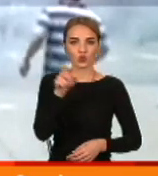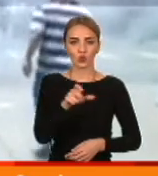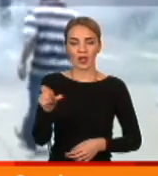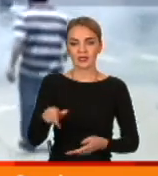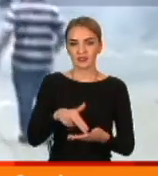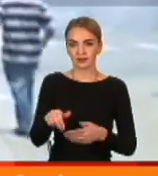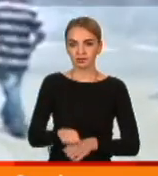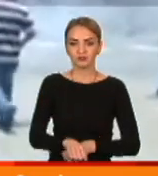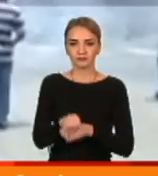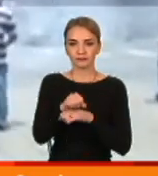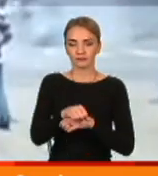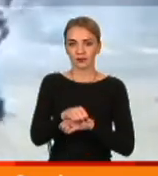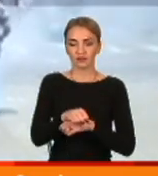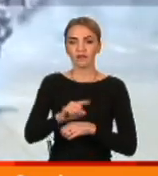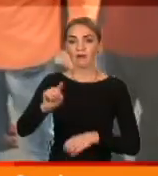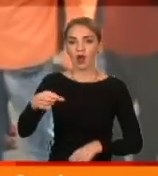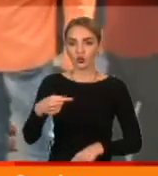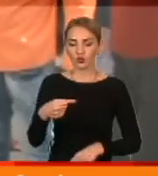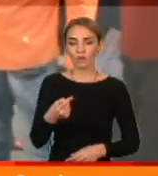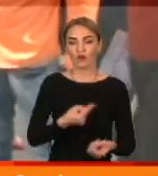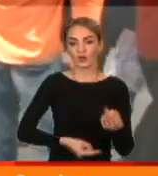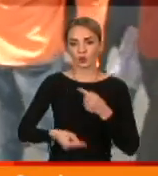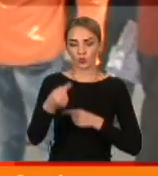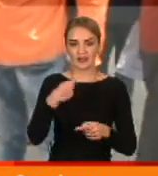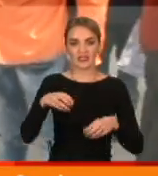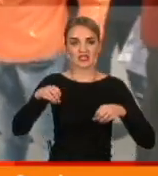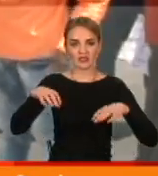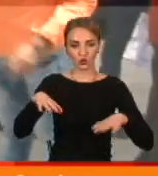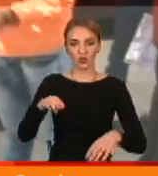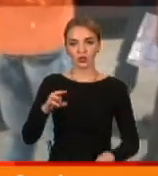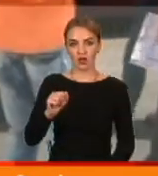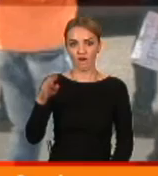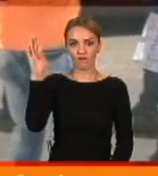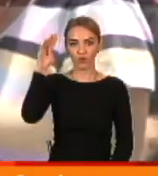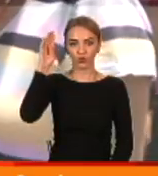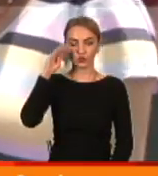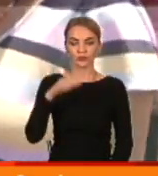вийшли на вулиці і перекрили дороги, вимагаючи, щоб їм повернули світло та воду.